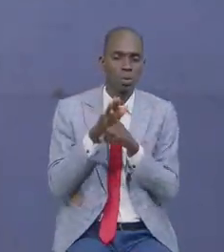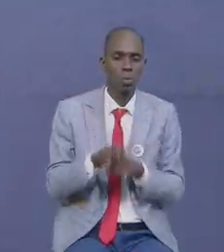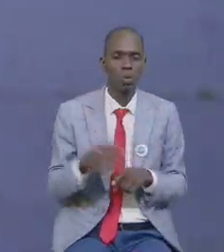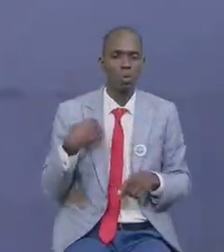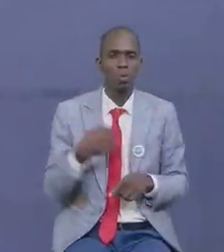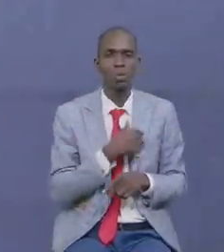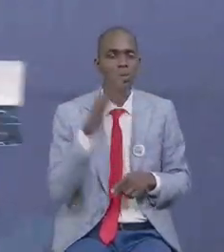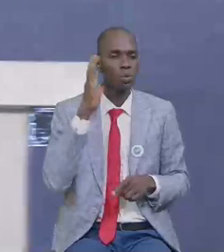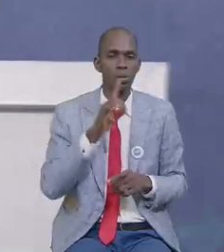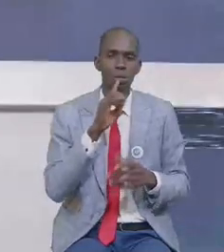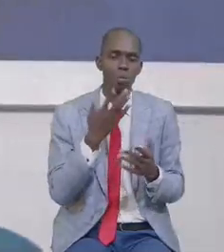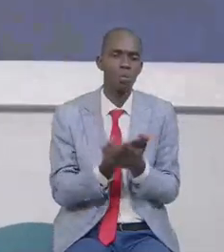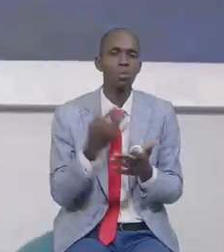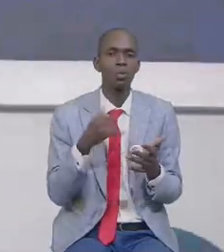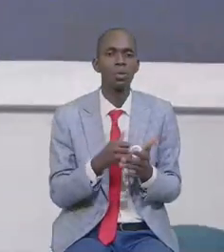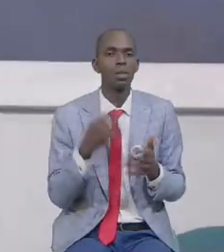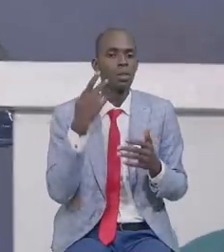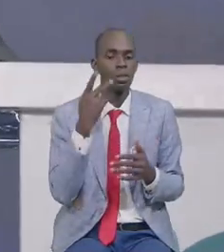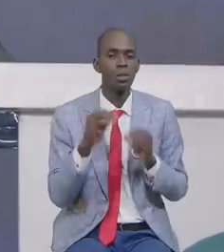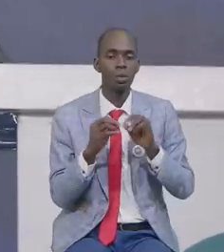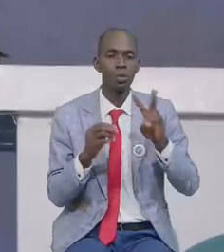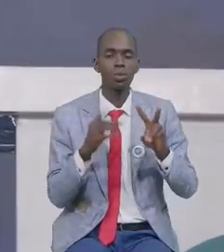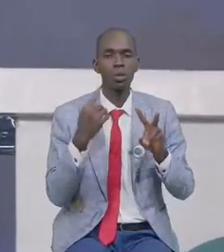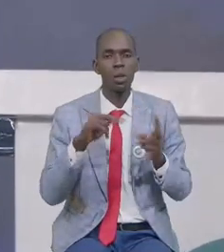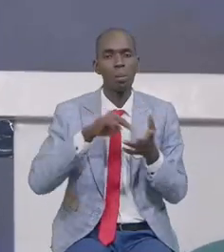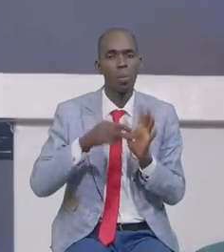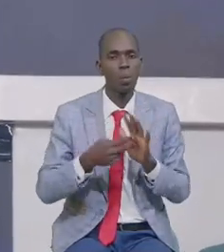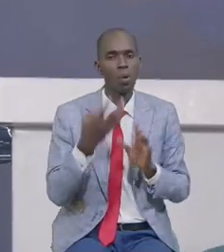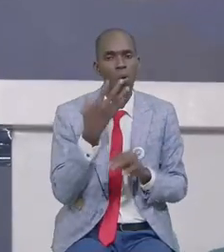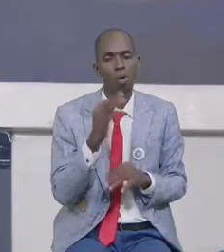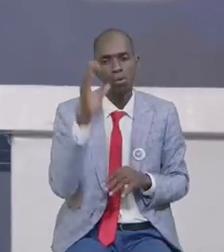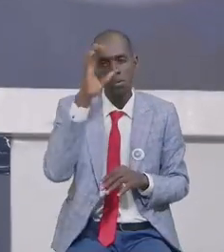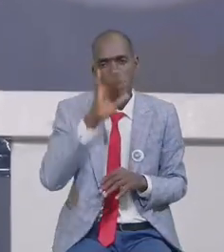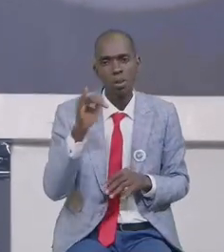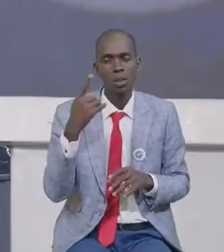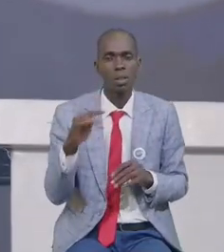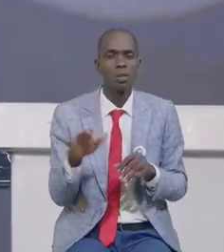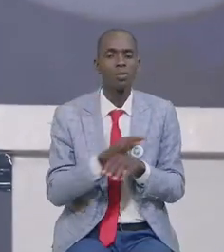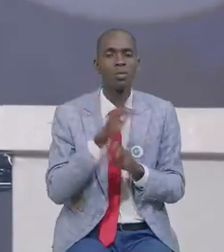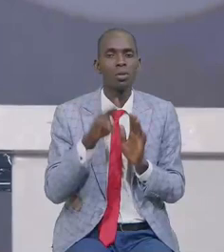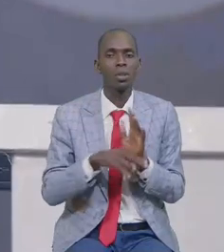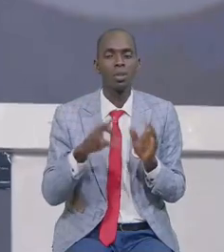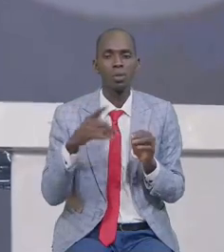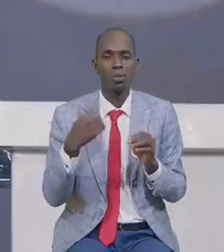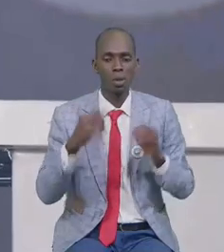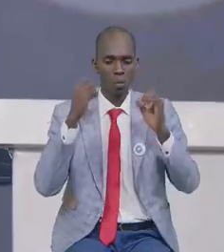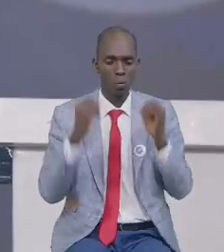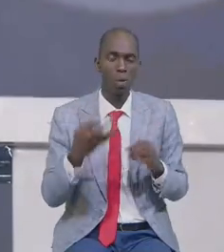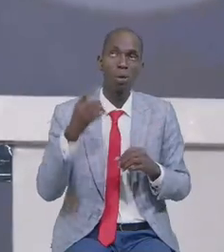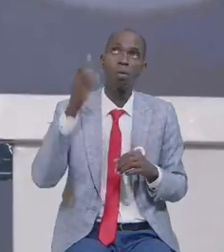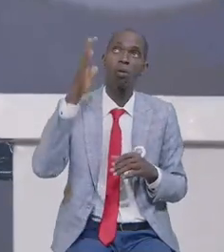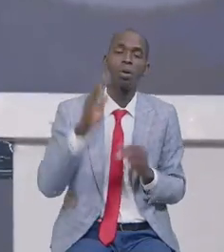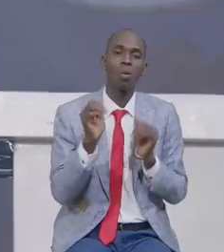Nous parlons du but de chercher la plénitude de la puissance de Dieu avec preuve.